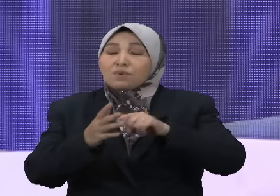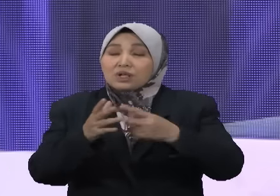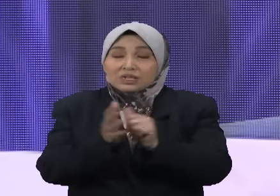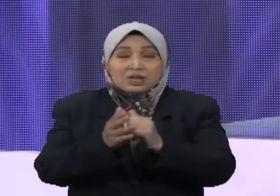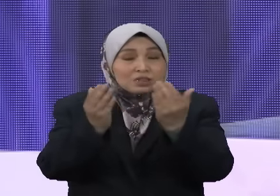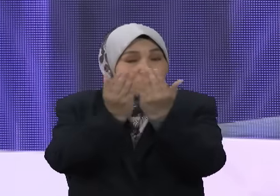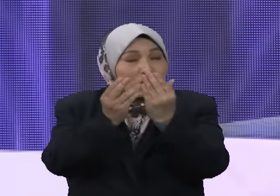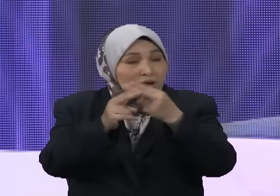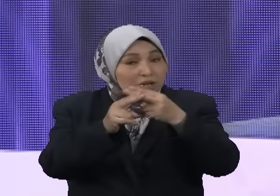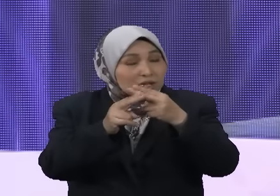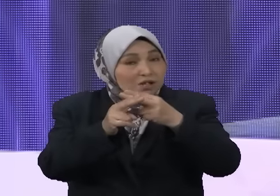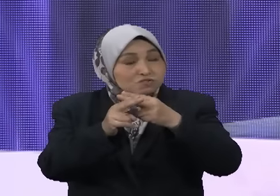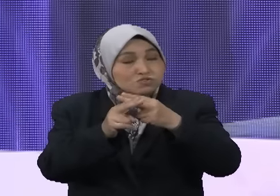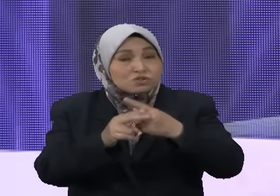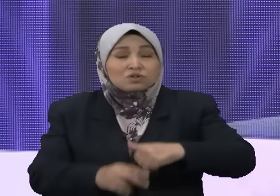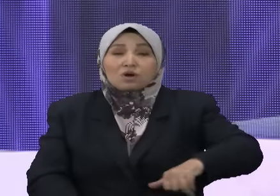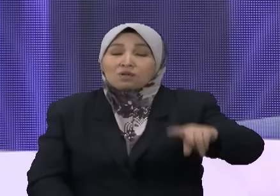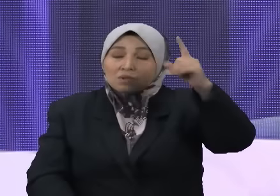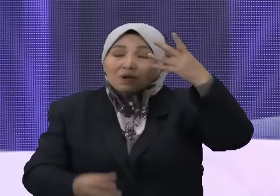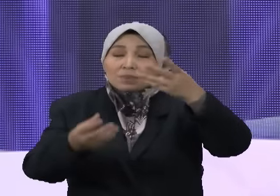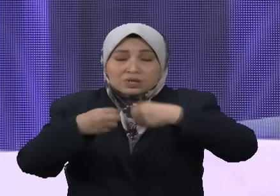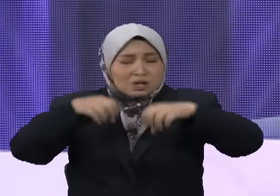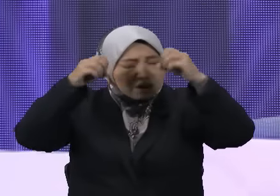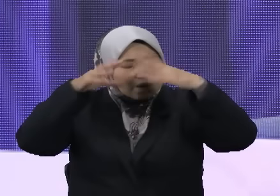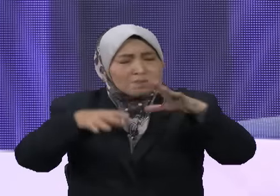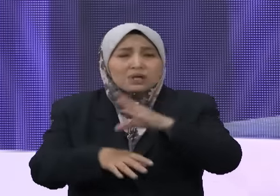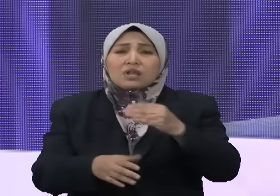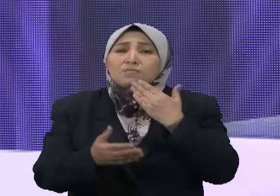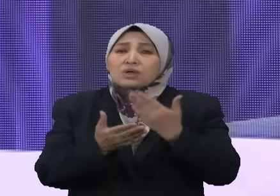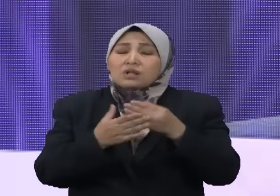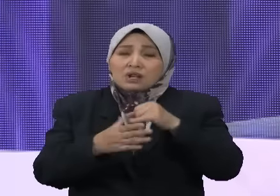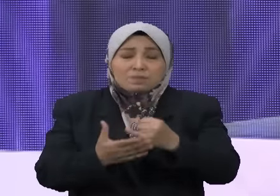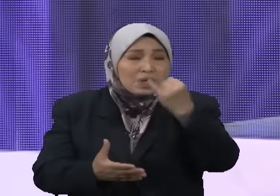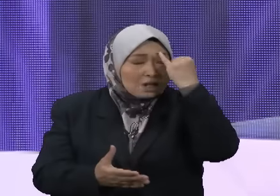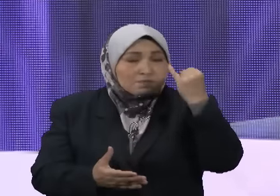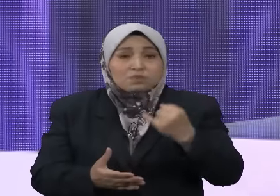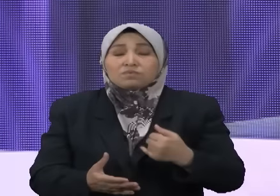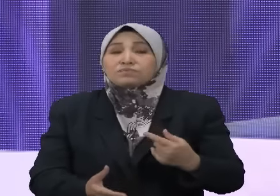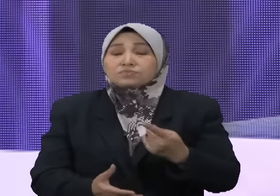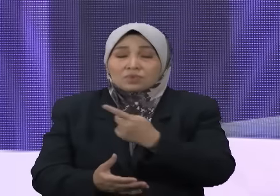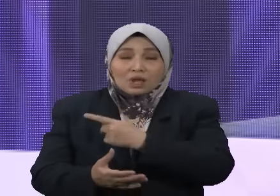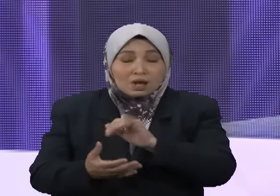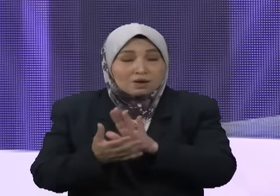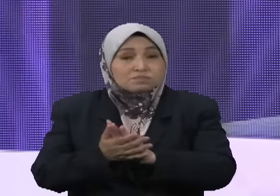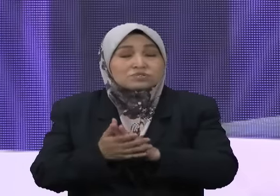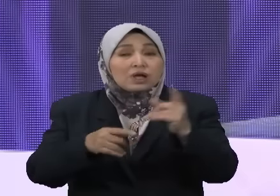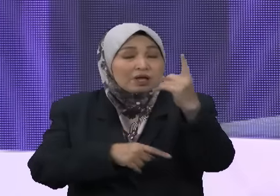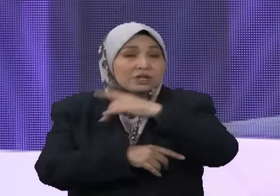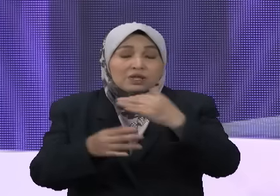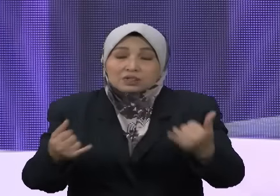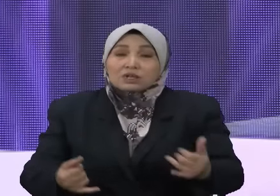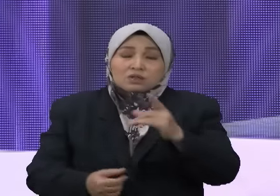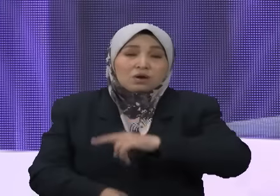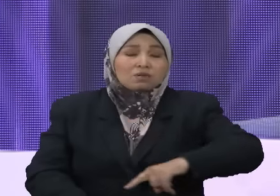ringkas Subhana amana inak analim Hakim Allah in Wid